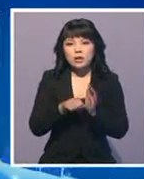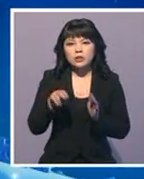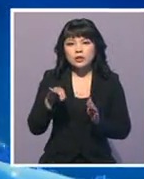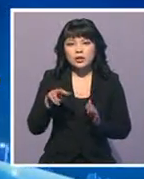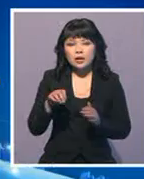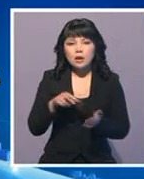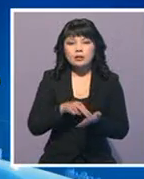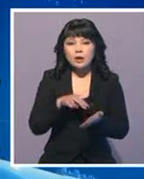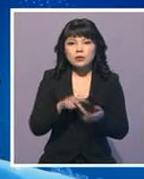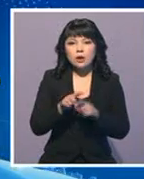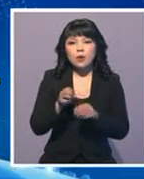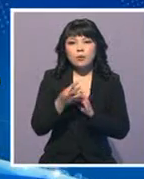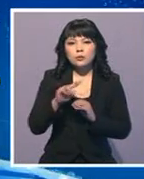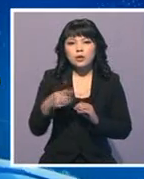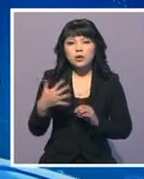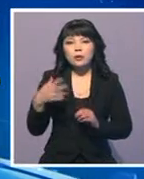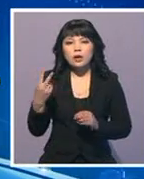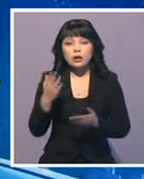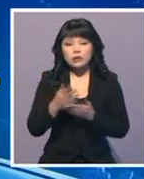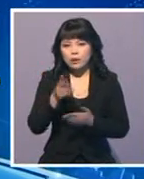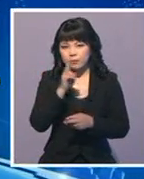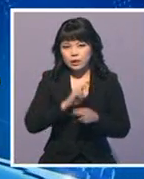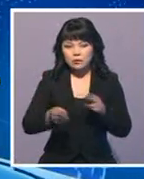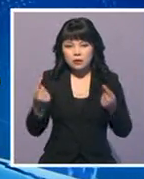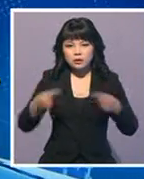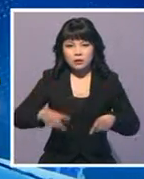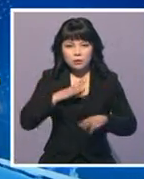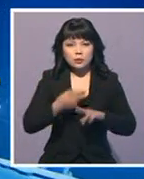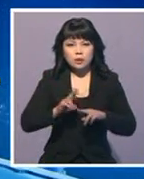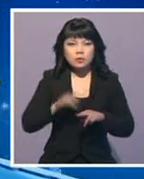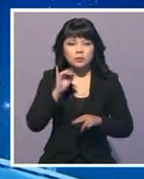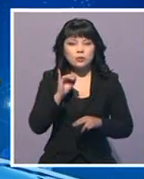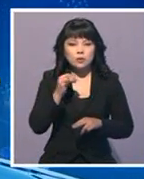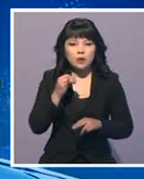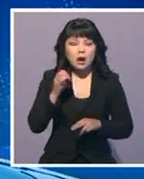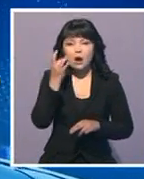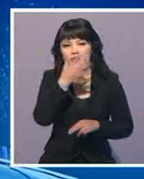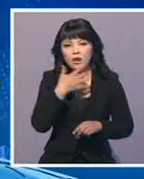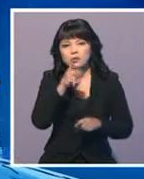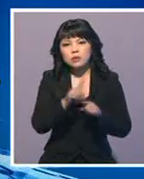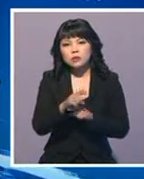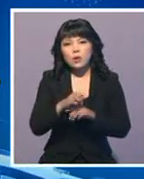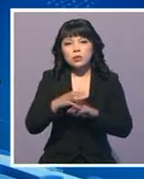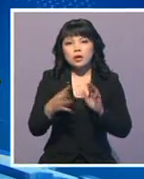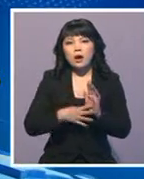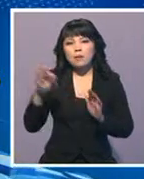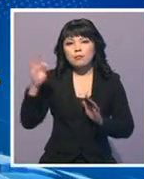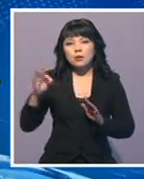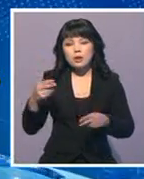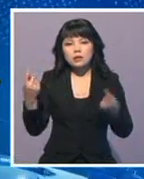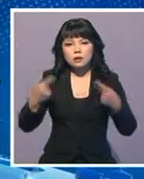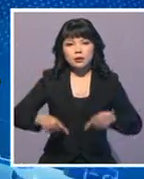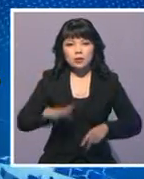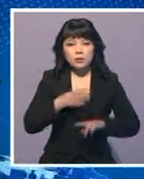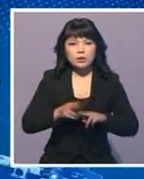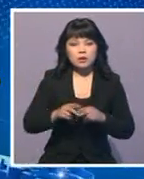песосы 13,52%-ға құнын жоғалтқан. Ал оңтүстік Африка Республикасының ұлттық ақшасы 19%-дан аса құлдыраған. Сондай-ақ